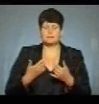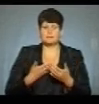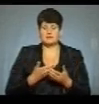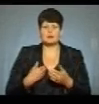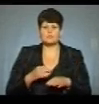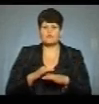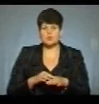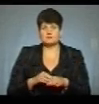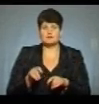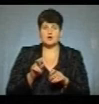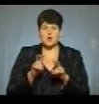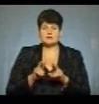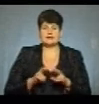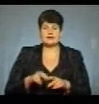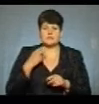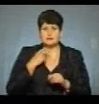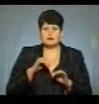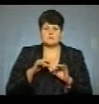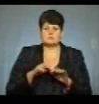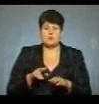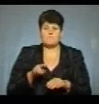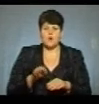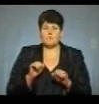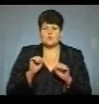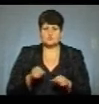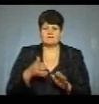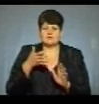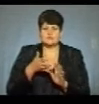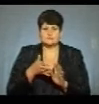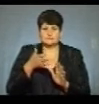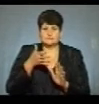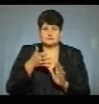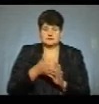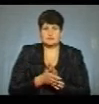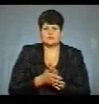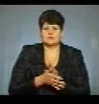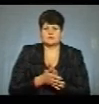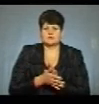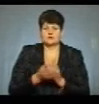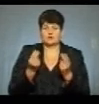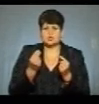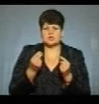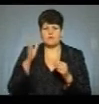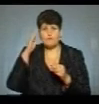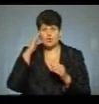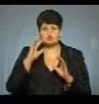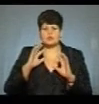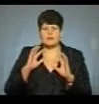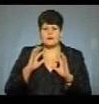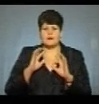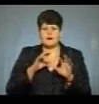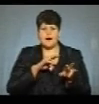проводимо розслідування також кримінального провадження по можливих розтратах коштів водної арени, яка будується. Також за